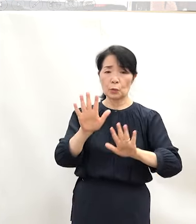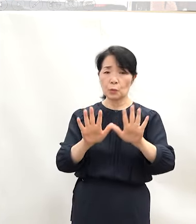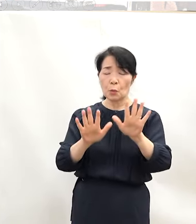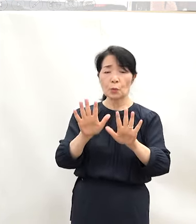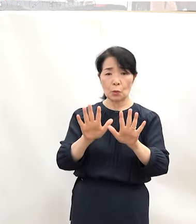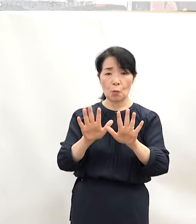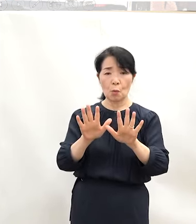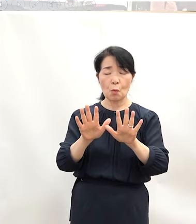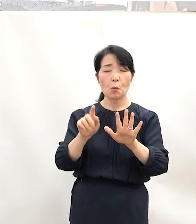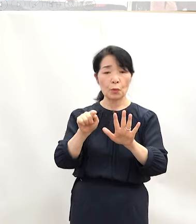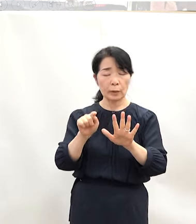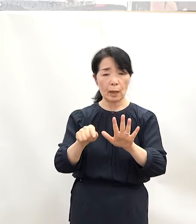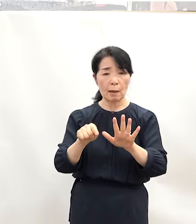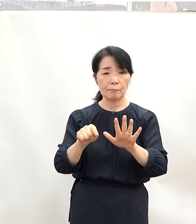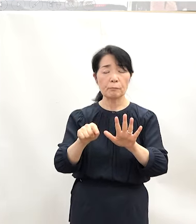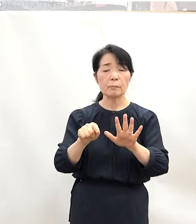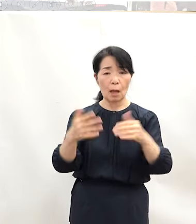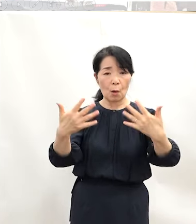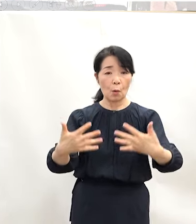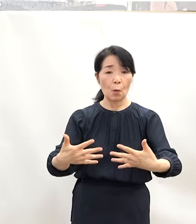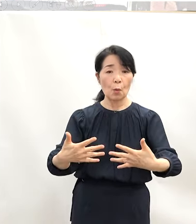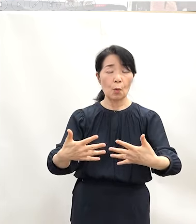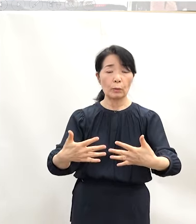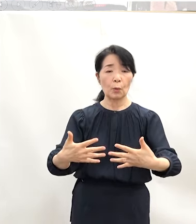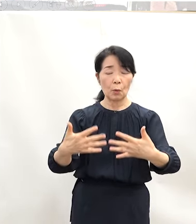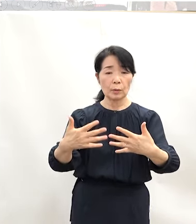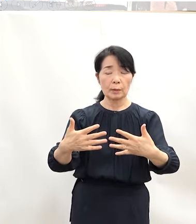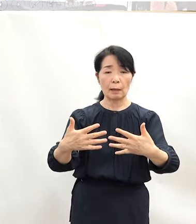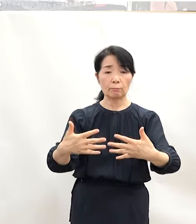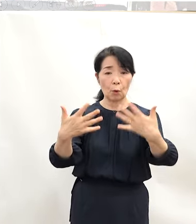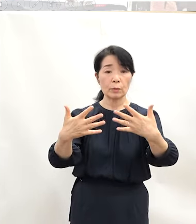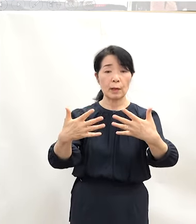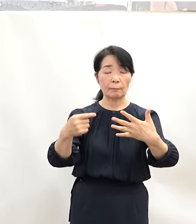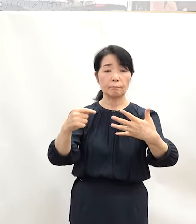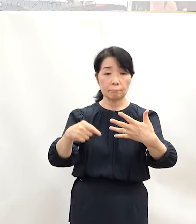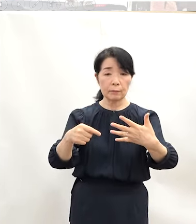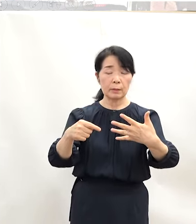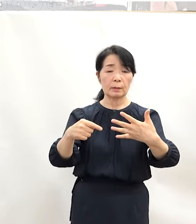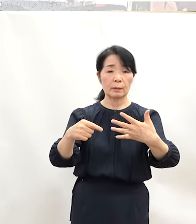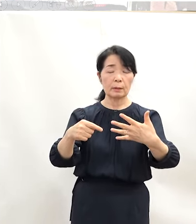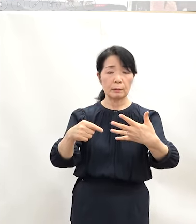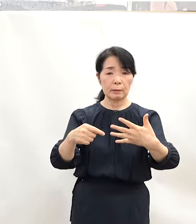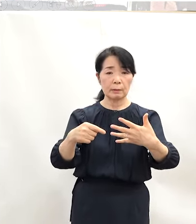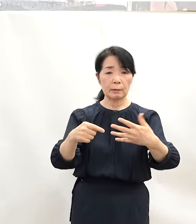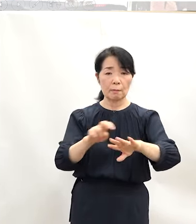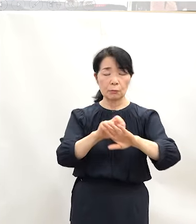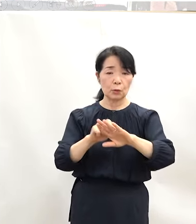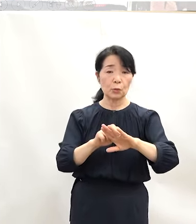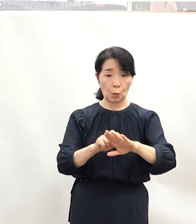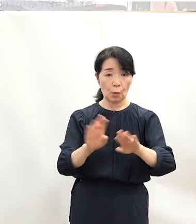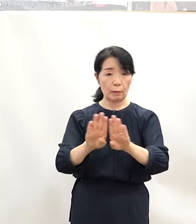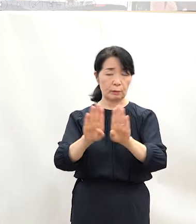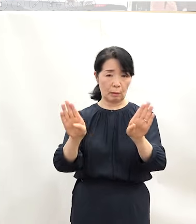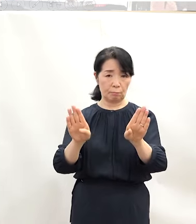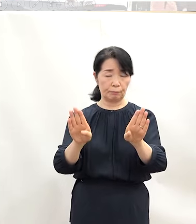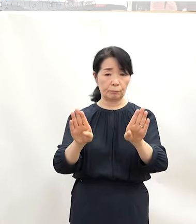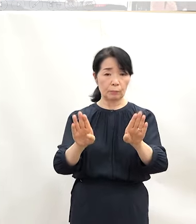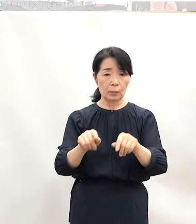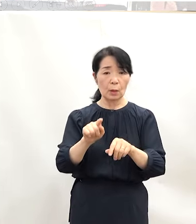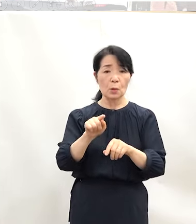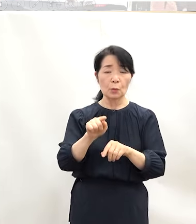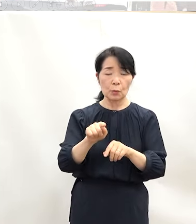オンライン診療も行っていらっしゃるということは把握してるんですけども、はい、何か今までの体制としてこれに対して取